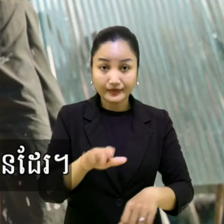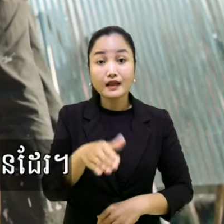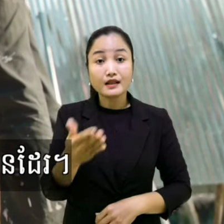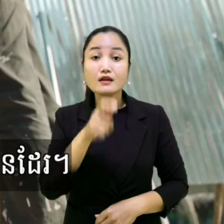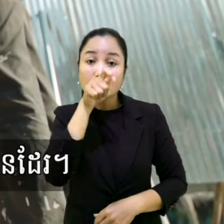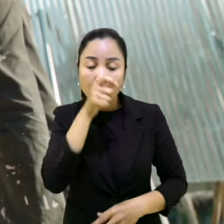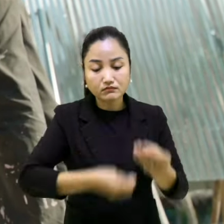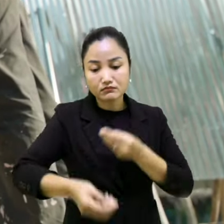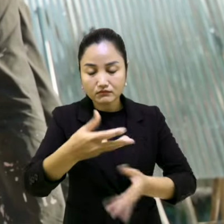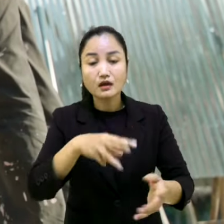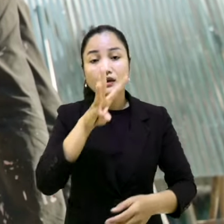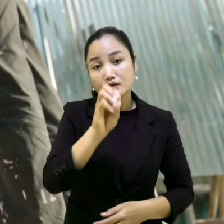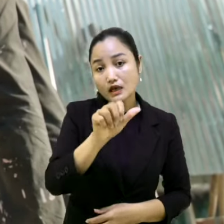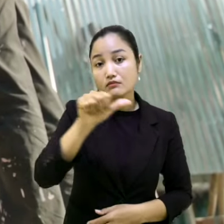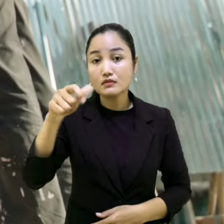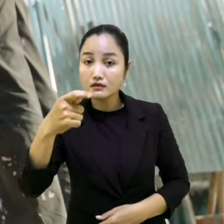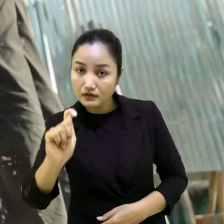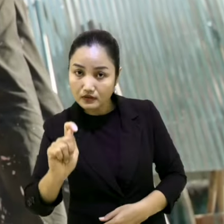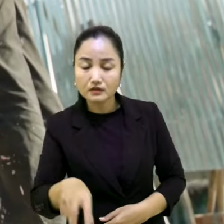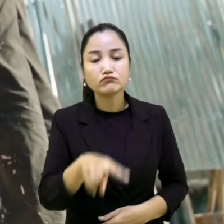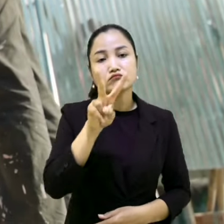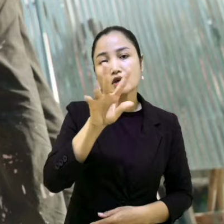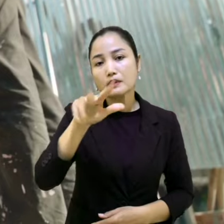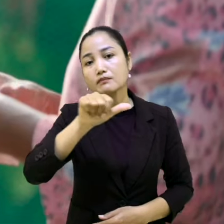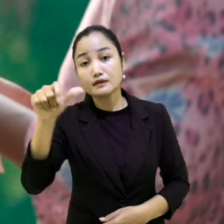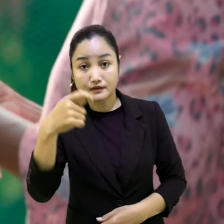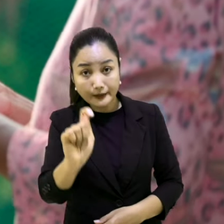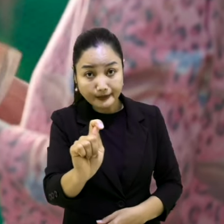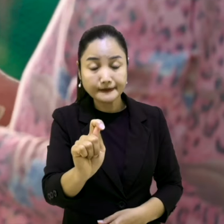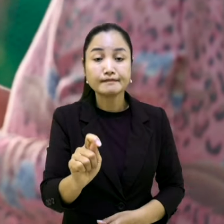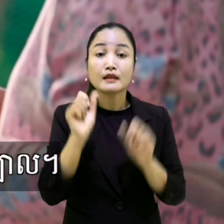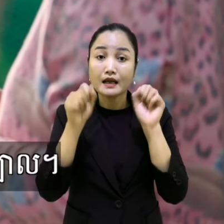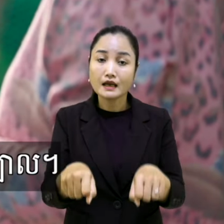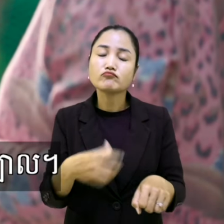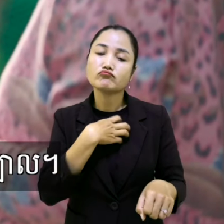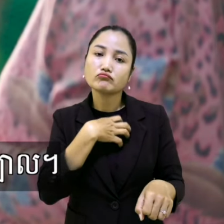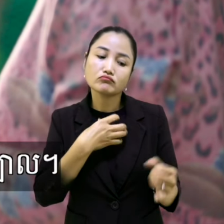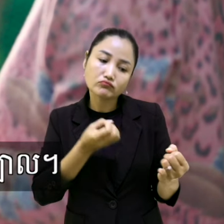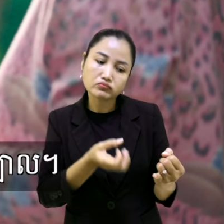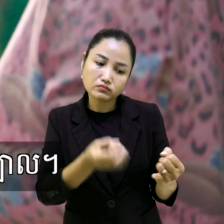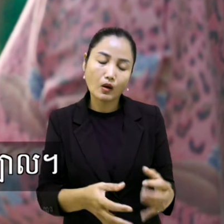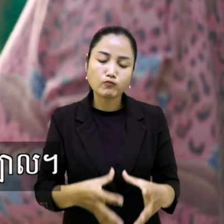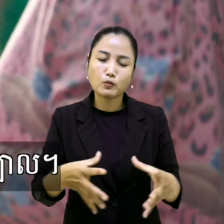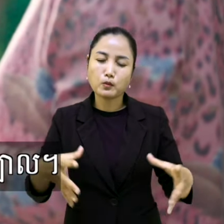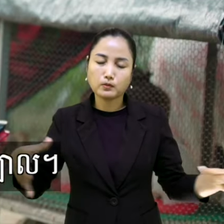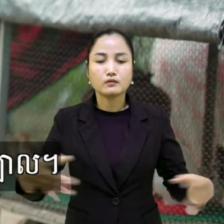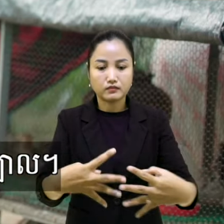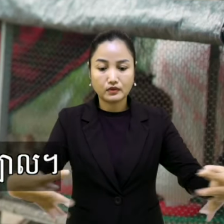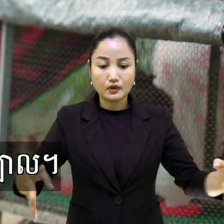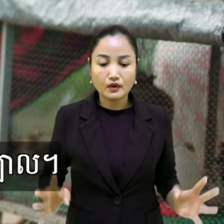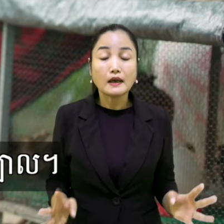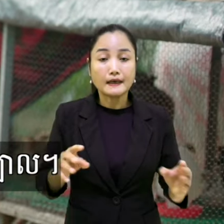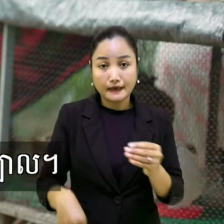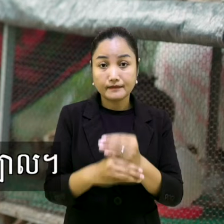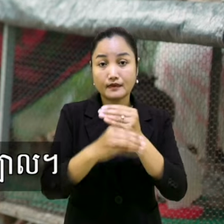lấy mòn nhóm nhầm lụa mà đó ban sam sập mơn mà phây trăm mơn nhầm chẳng châm bạc cả trung